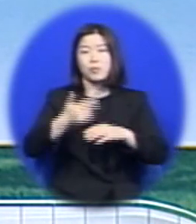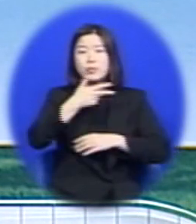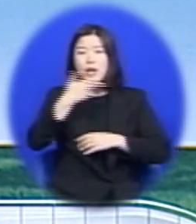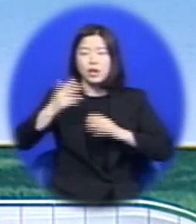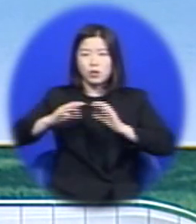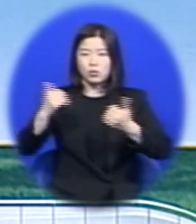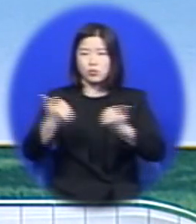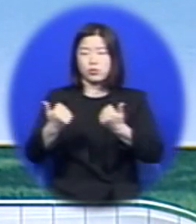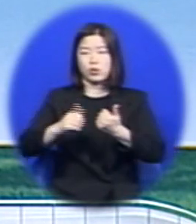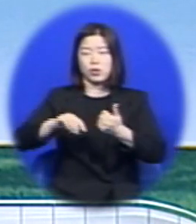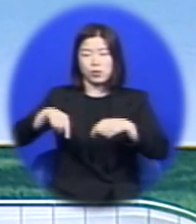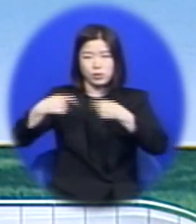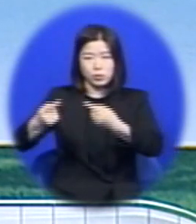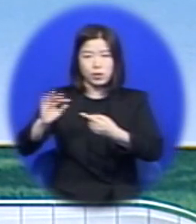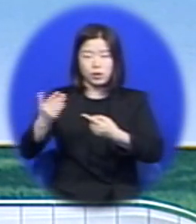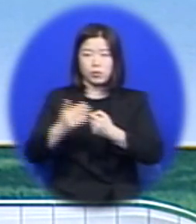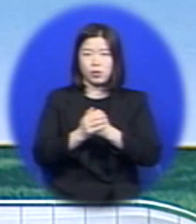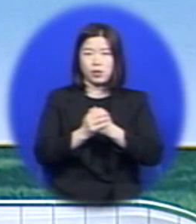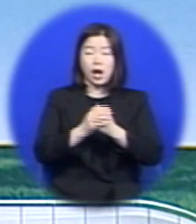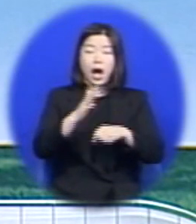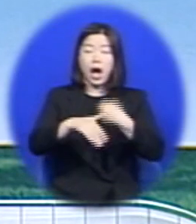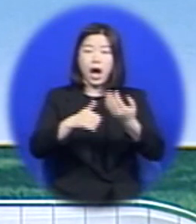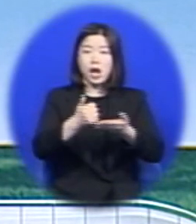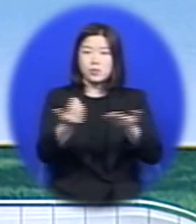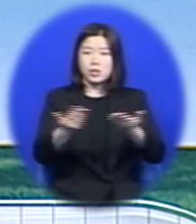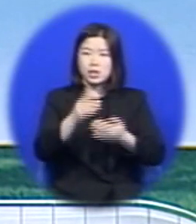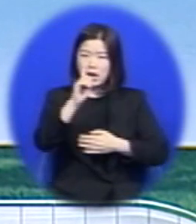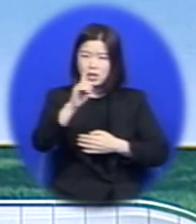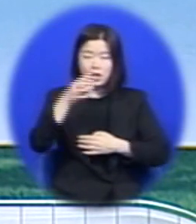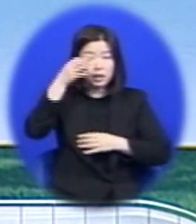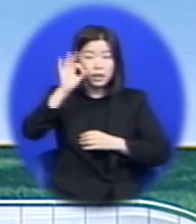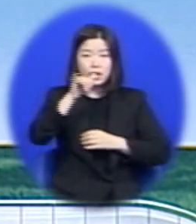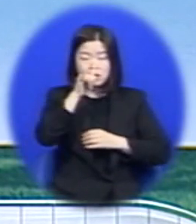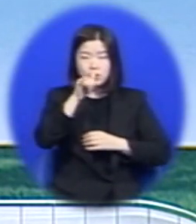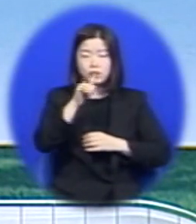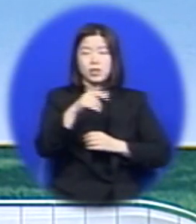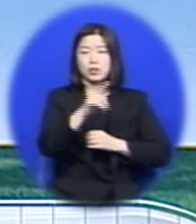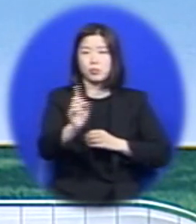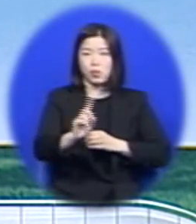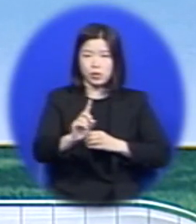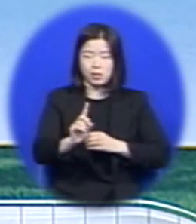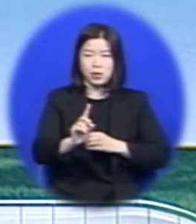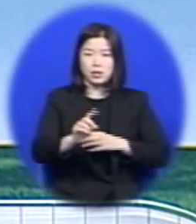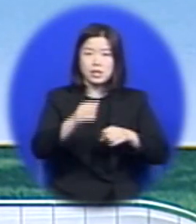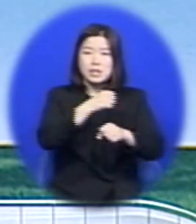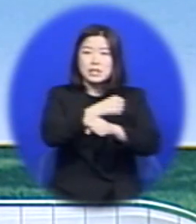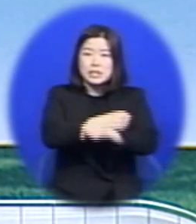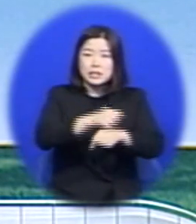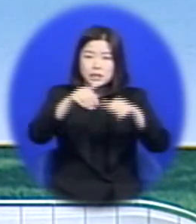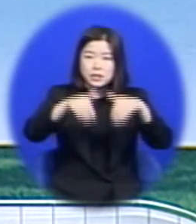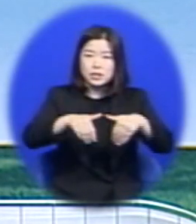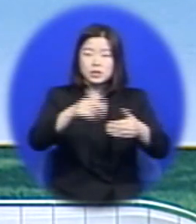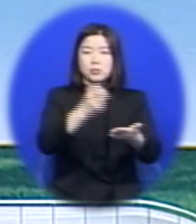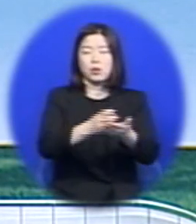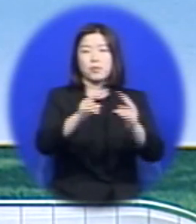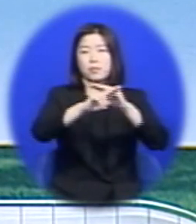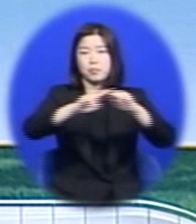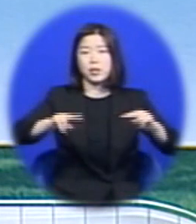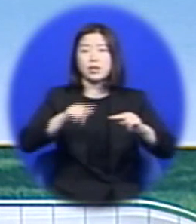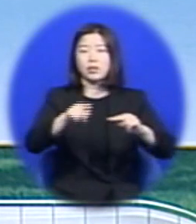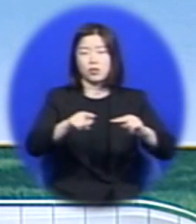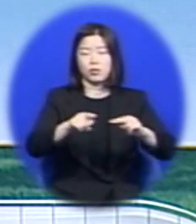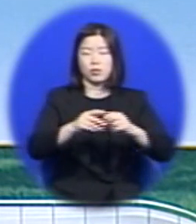될 일이 하나 있다고 그가 깨달았는데 그것은 노예 제도를 철폐하는 것이었습니다. 그러나 이 노예